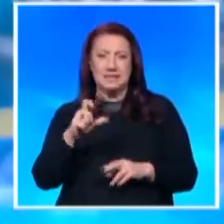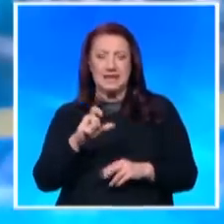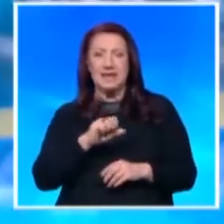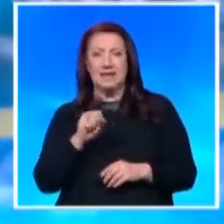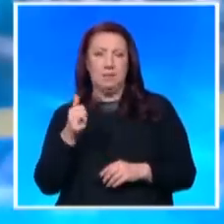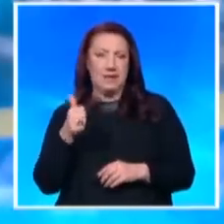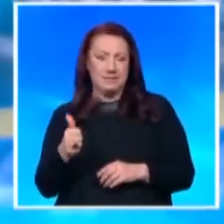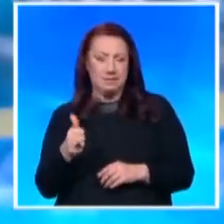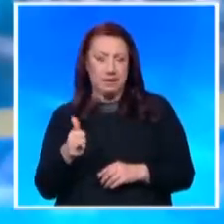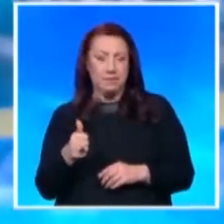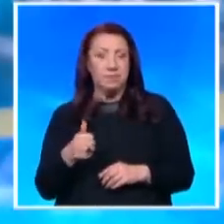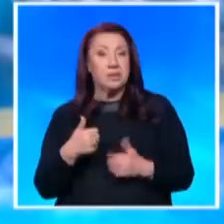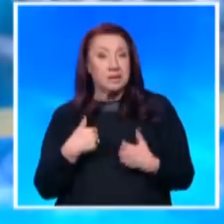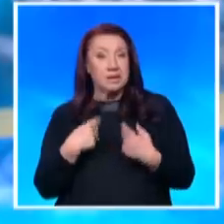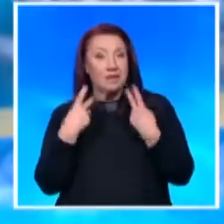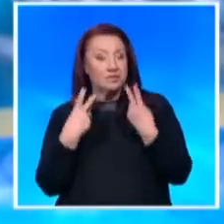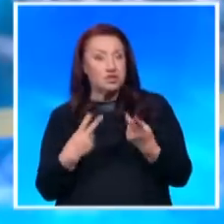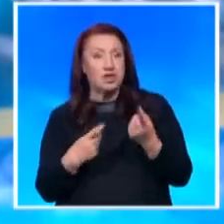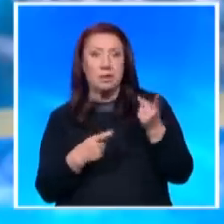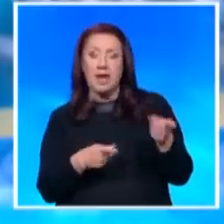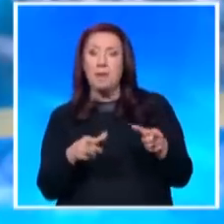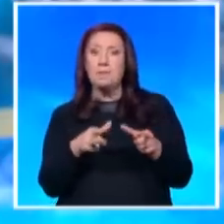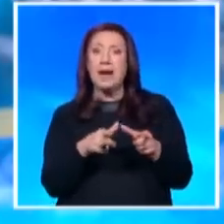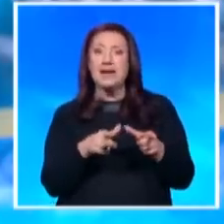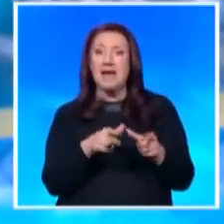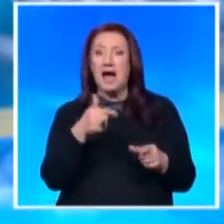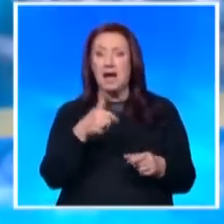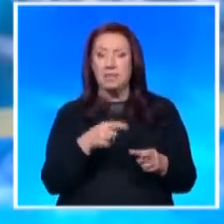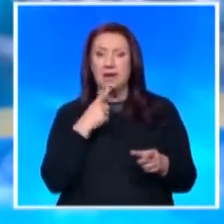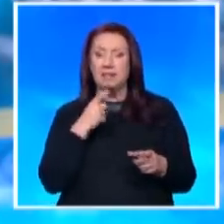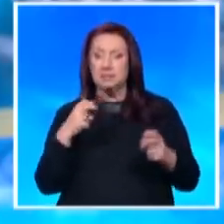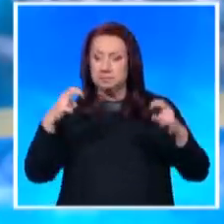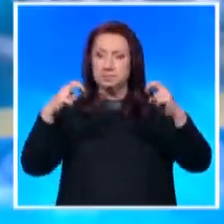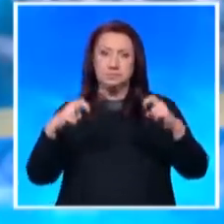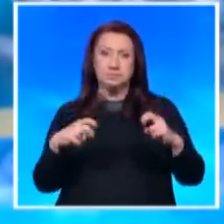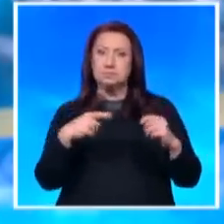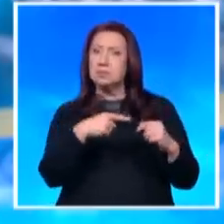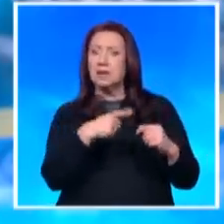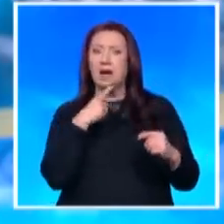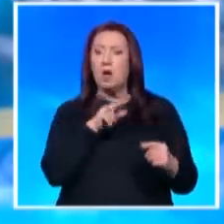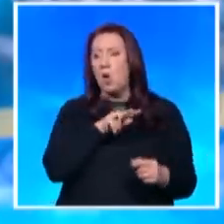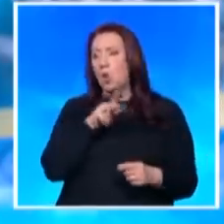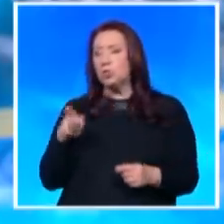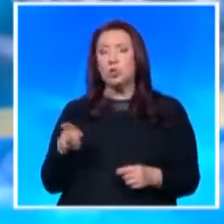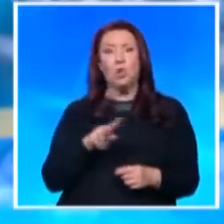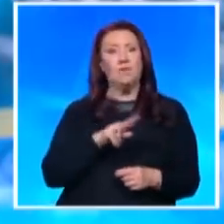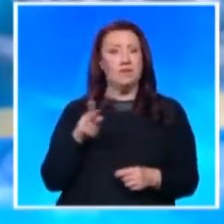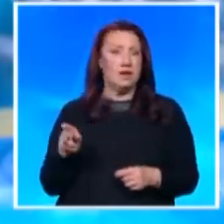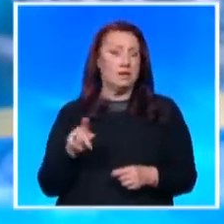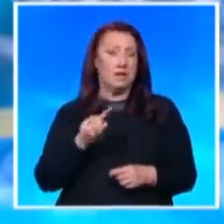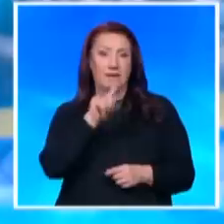който искаше да отговаря на въпросите. И това, което аз затова не залостих вратата, излизайки от тази среща, аз